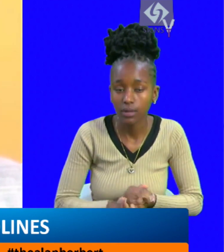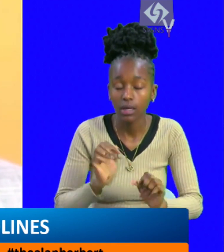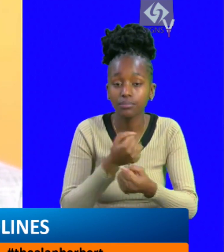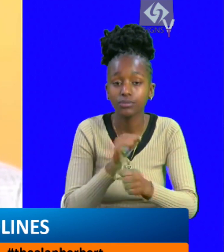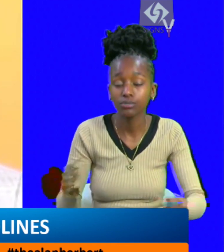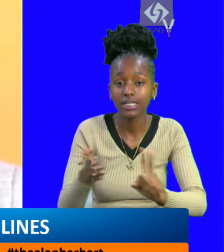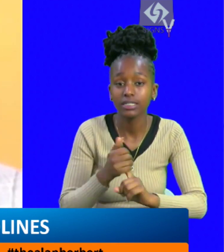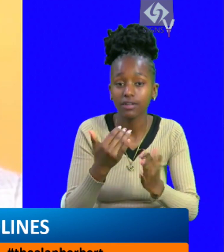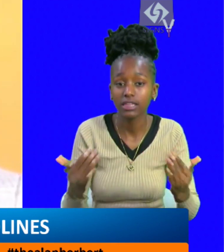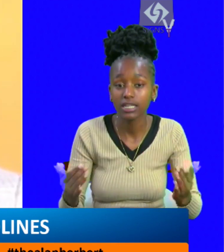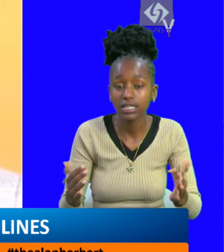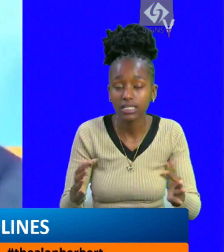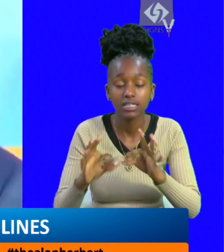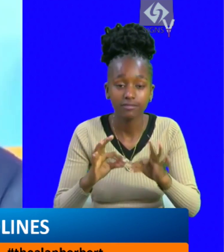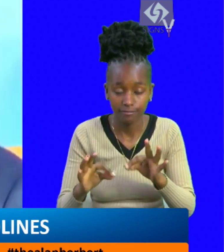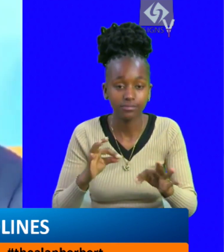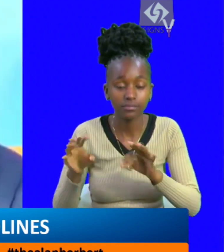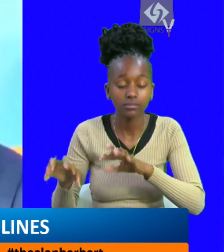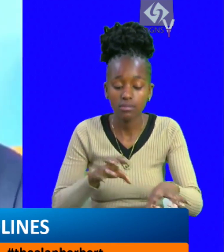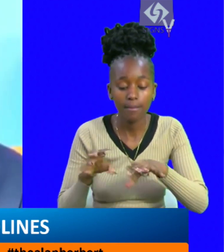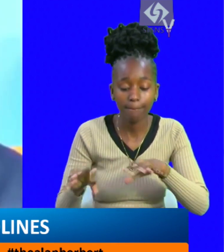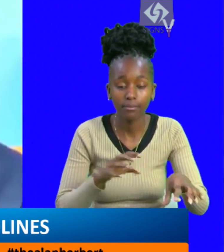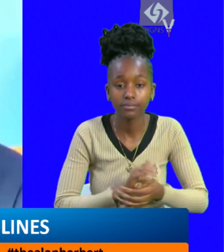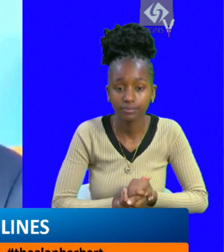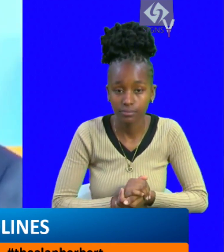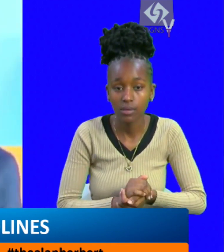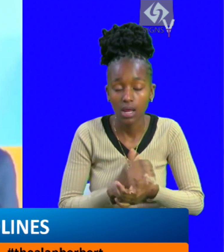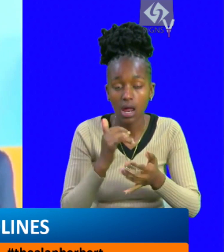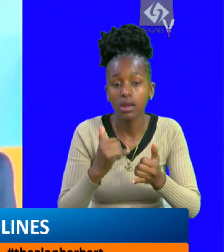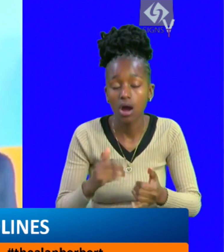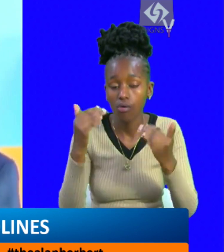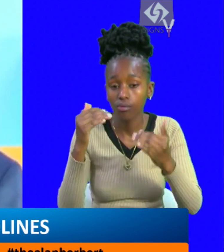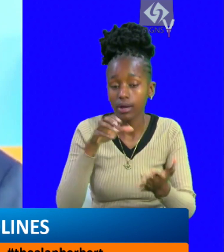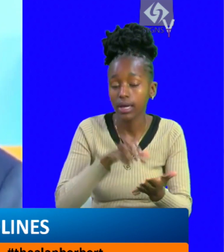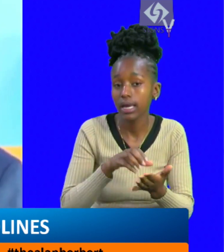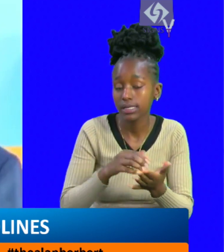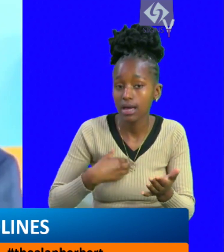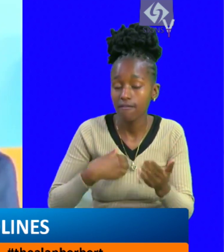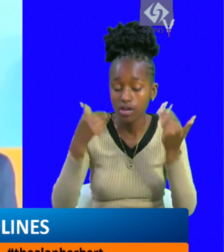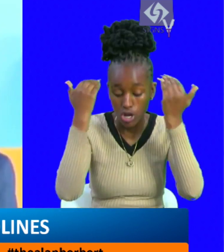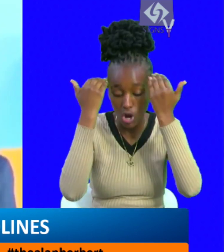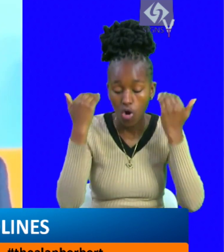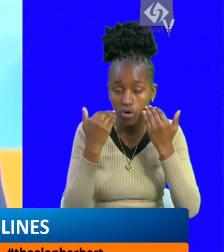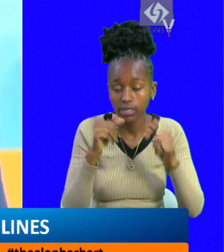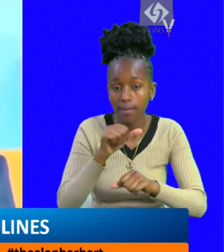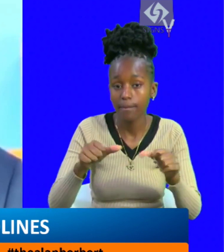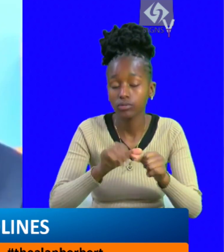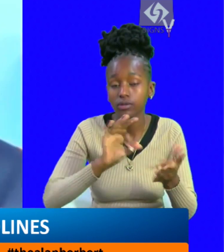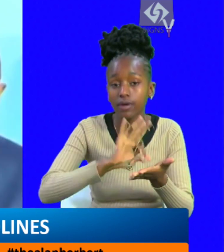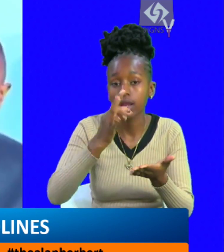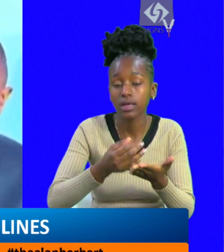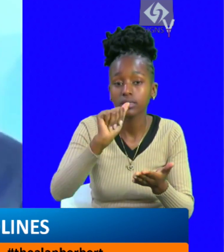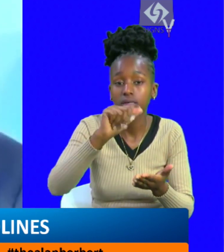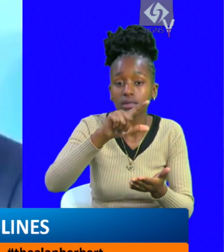asiwe kama if you believe in the change you are looking for, don't believe in violence. Gaucho mwenyewe